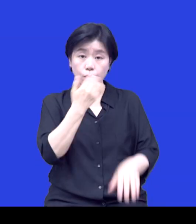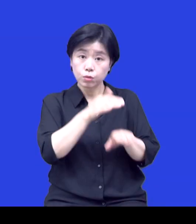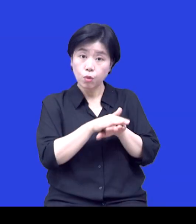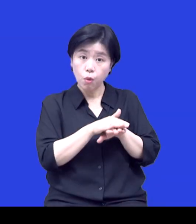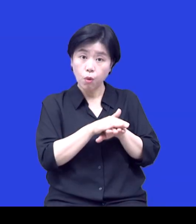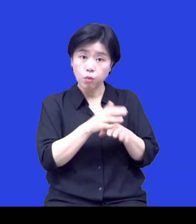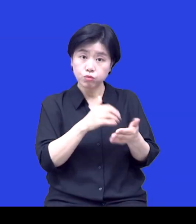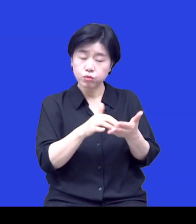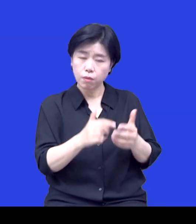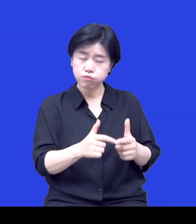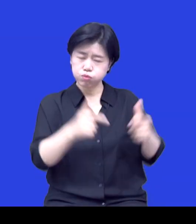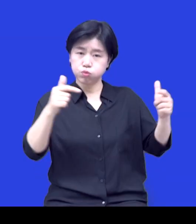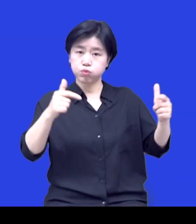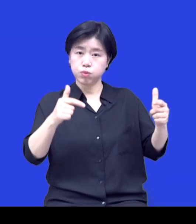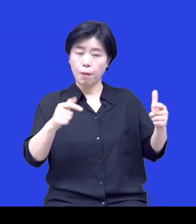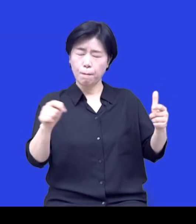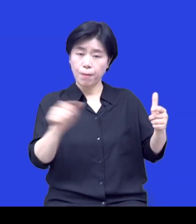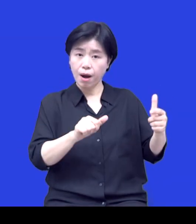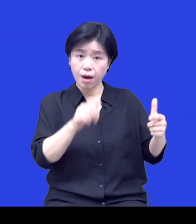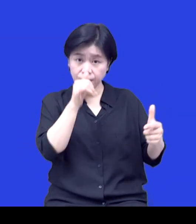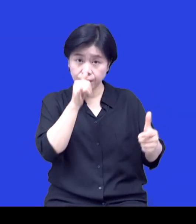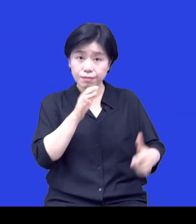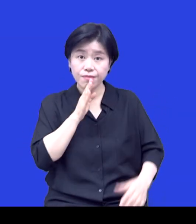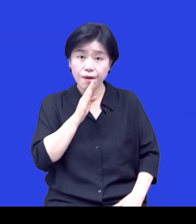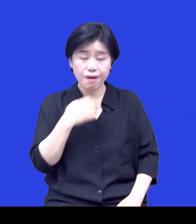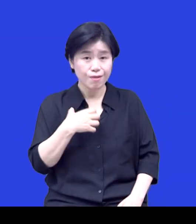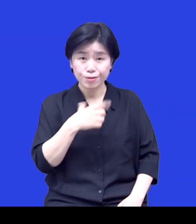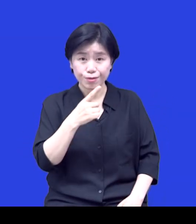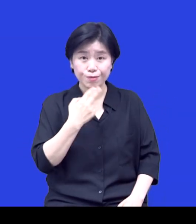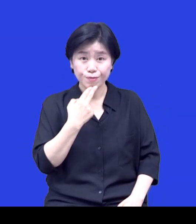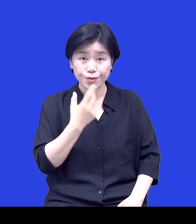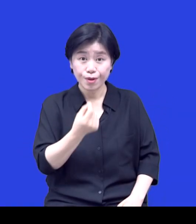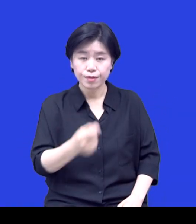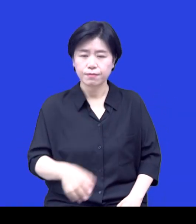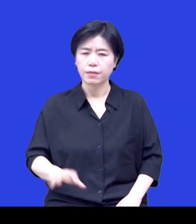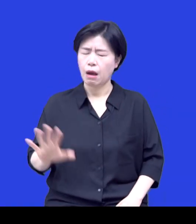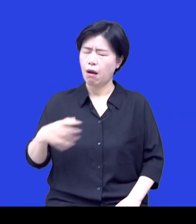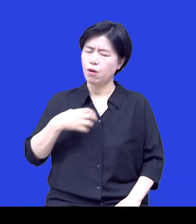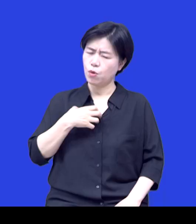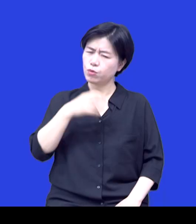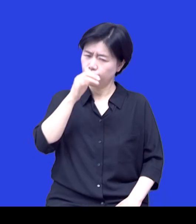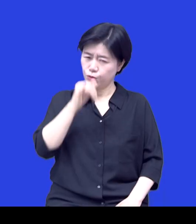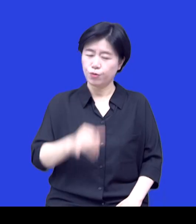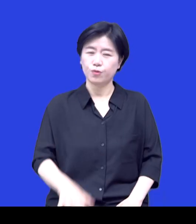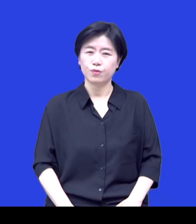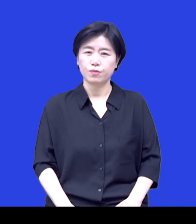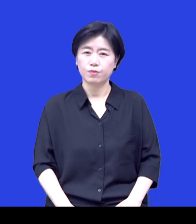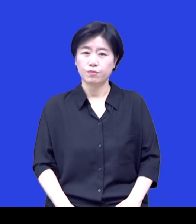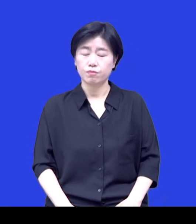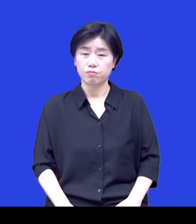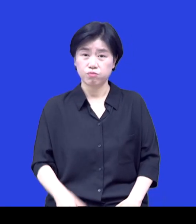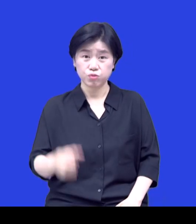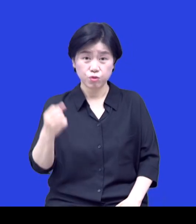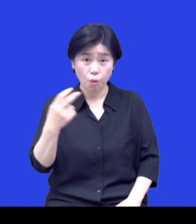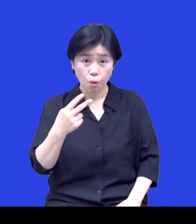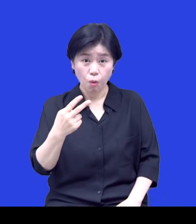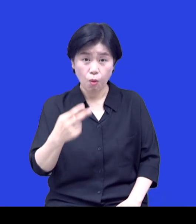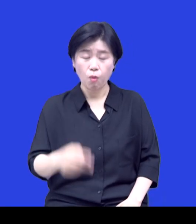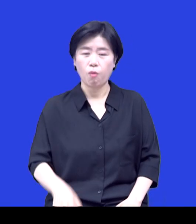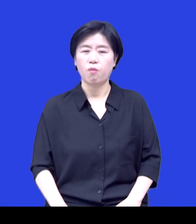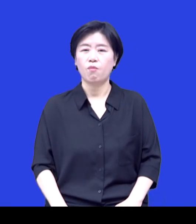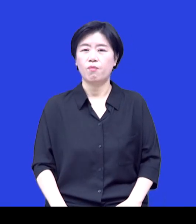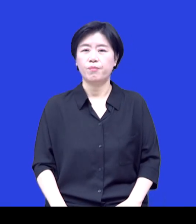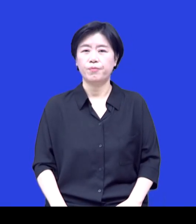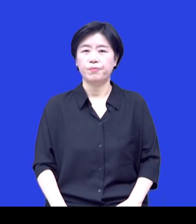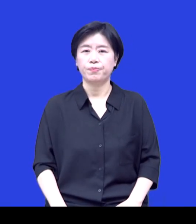그럴 리가 있나요? 아니구나. 부흥해도 걱정이군요. 부흥에도 뭐 어려움이 생겨요? 그럼요.